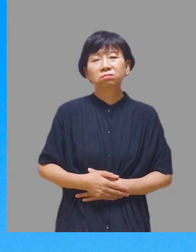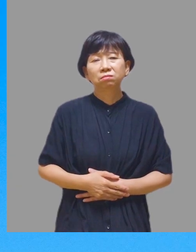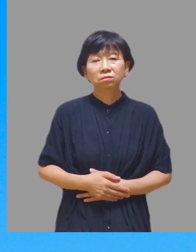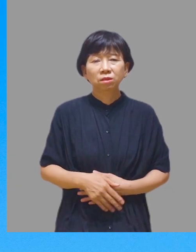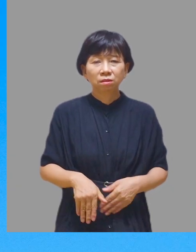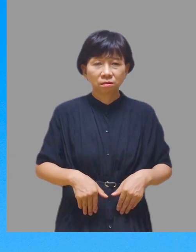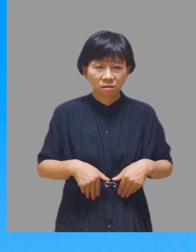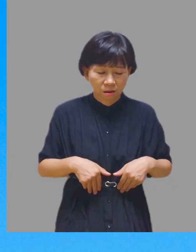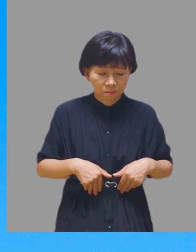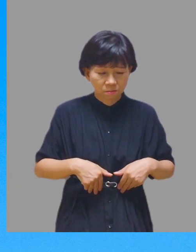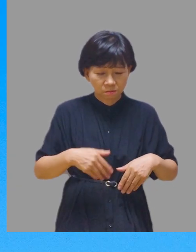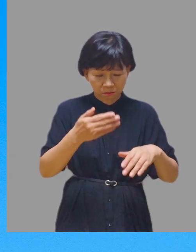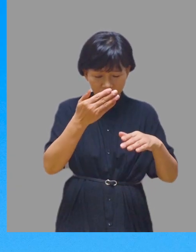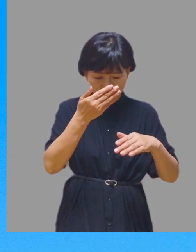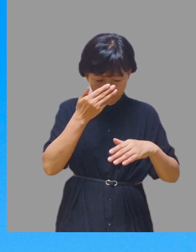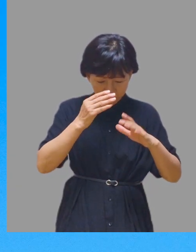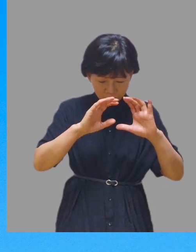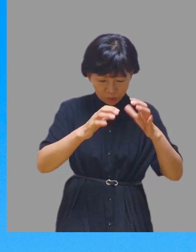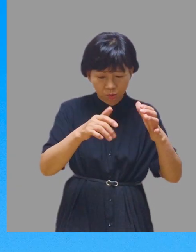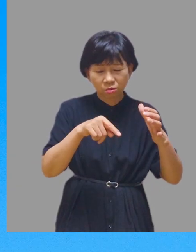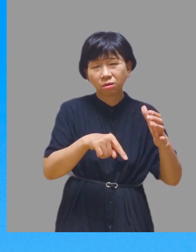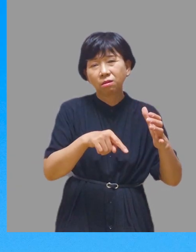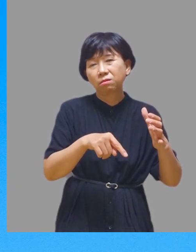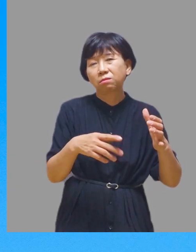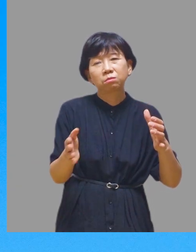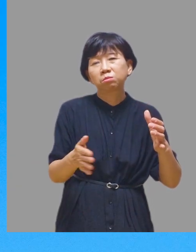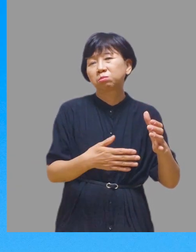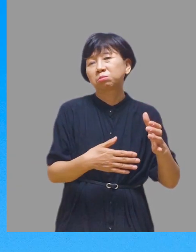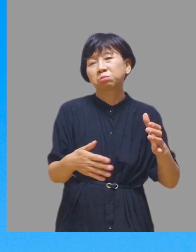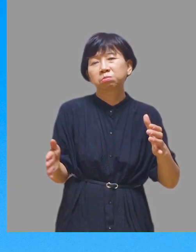남유다 현실 가운데 없습니다.